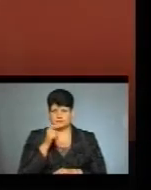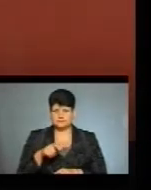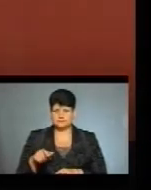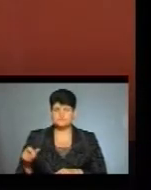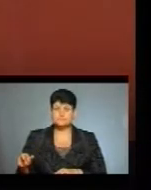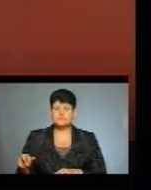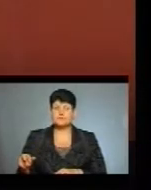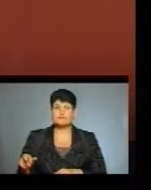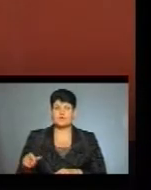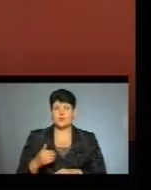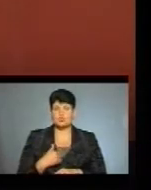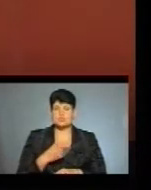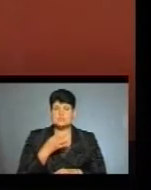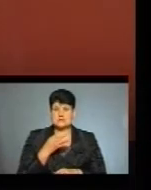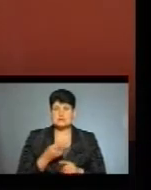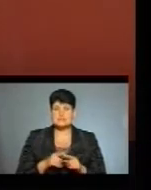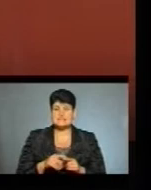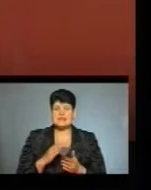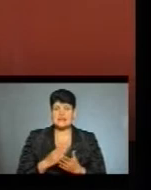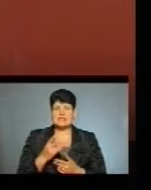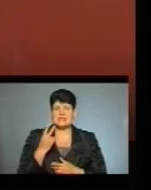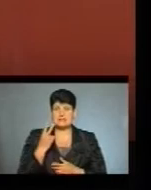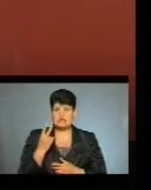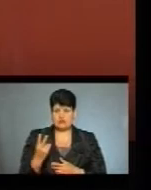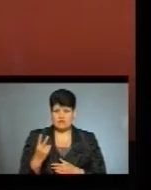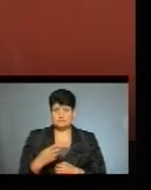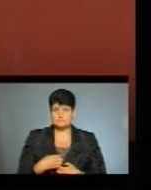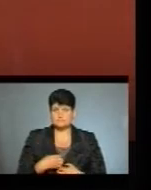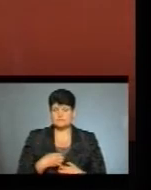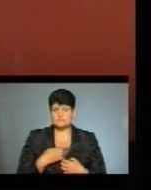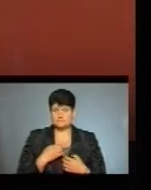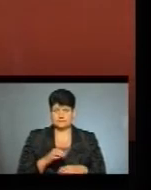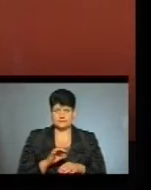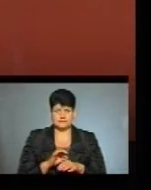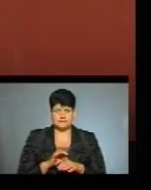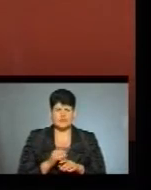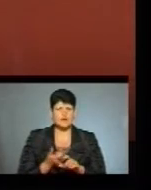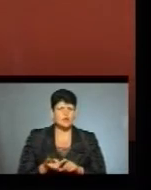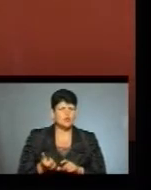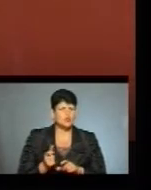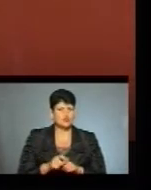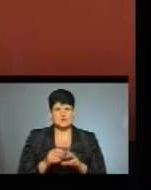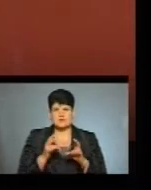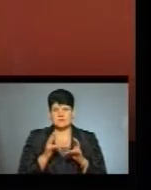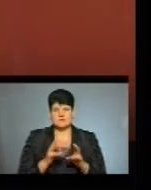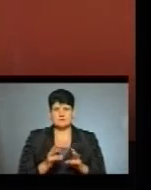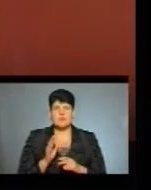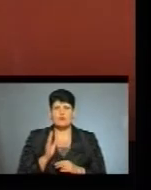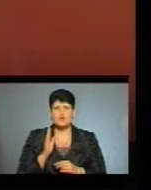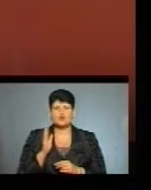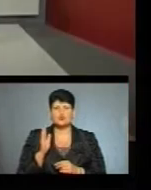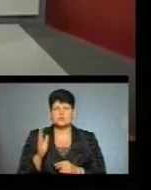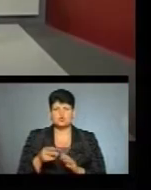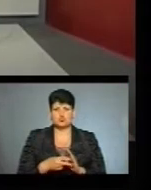І хочу зауважити, що це є два таких грізних захворювання, які дуже небезпечні в прогностичному